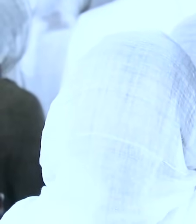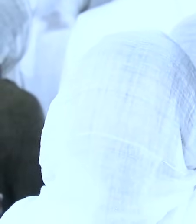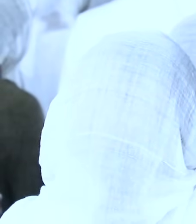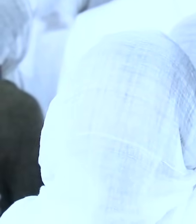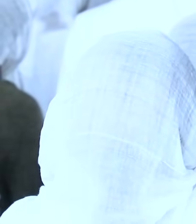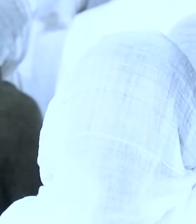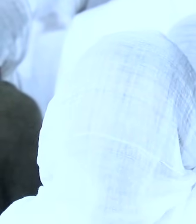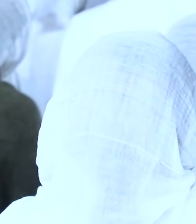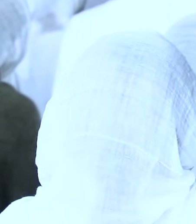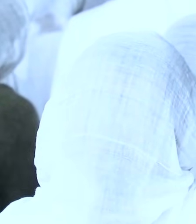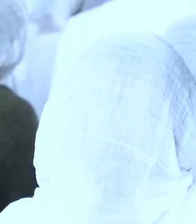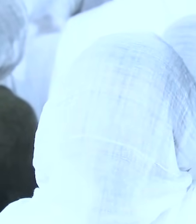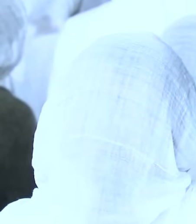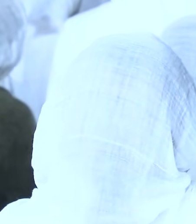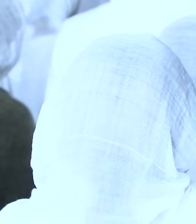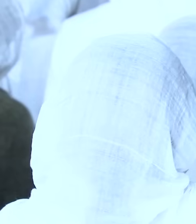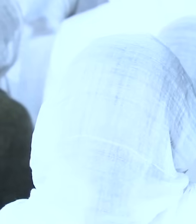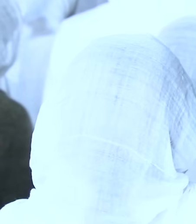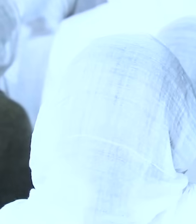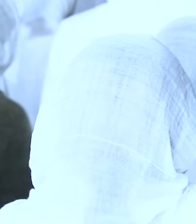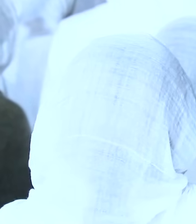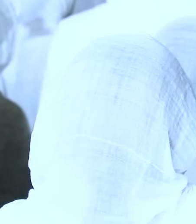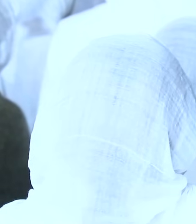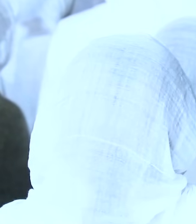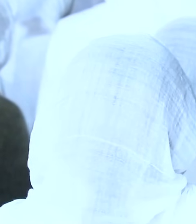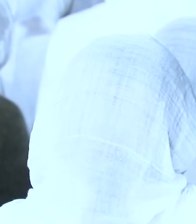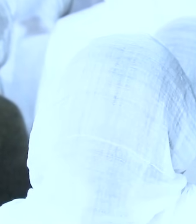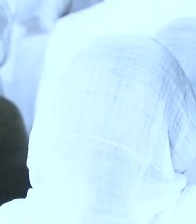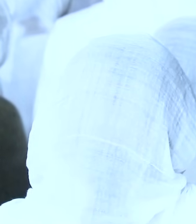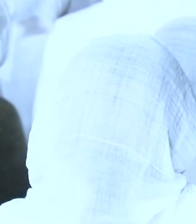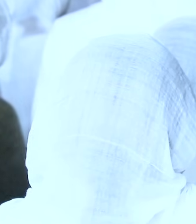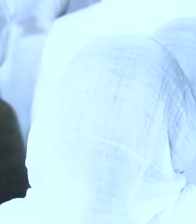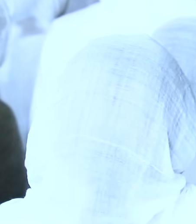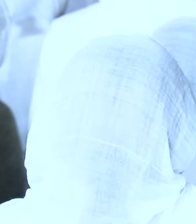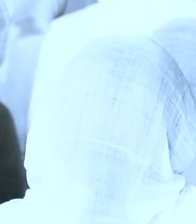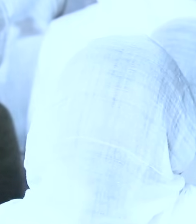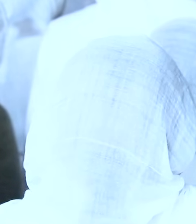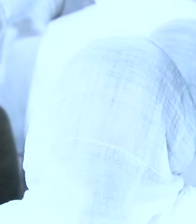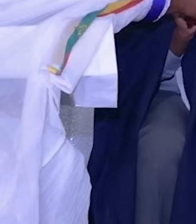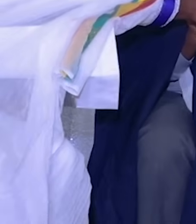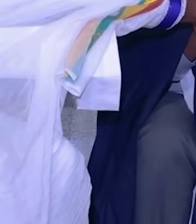ዘመነኛ ሀሳብ ነው ጥያቄ ነው።